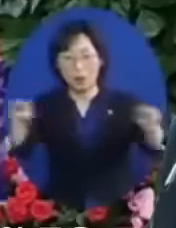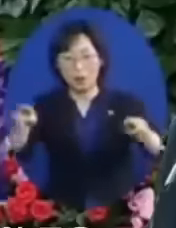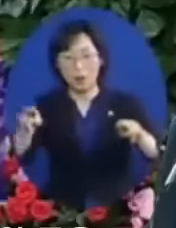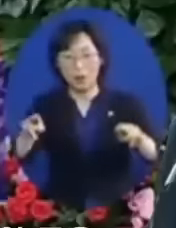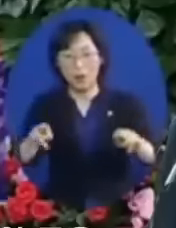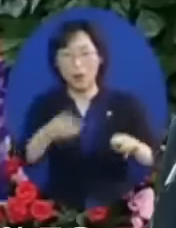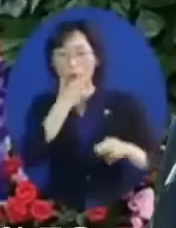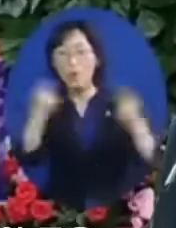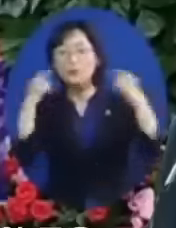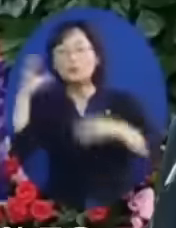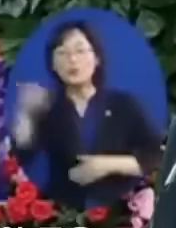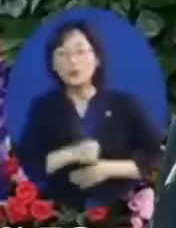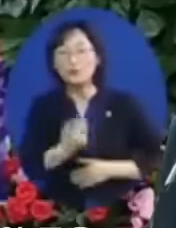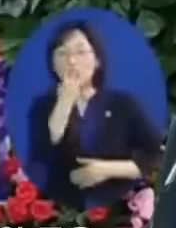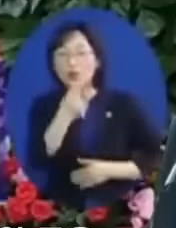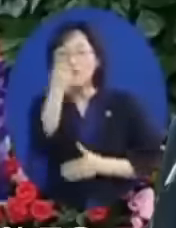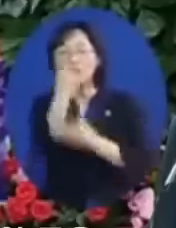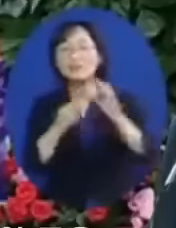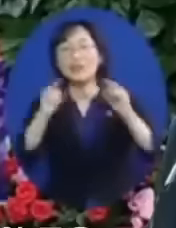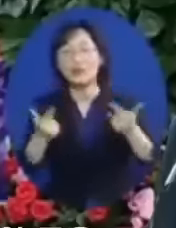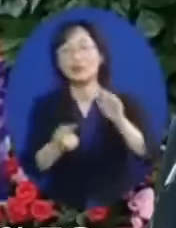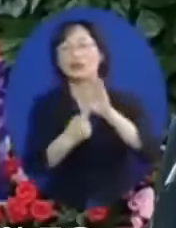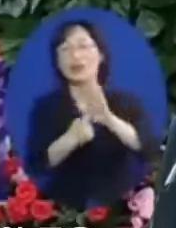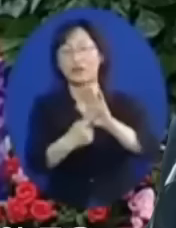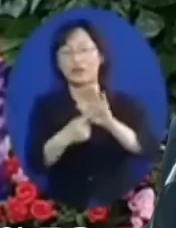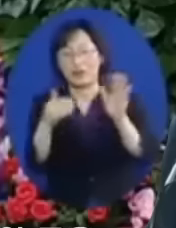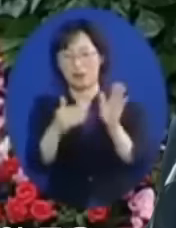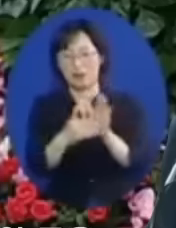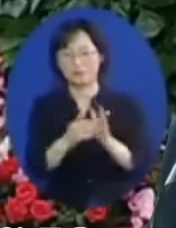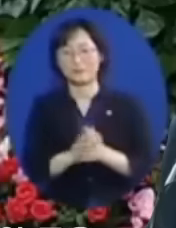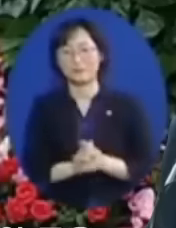복음으로서 생명과 썩지 아니할 것을 드러내신지라.